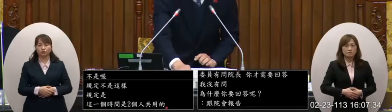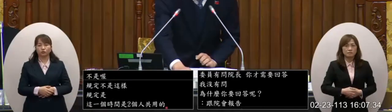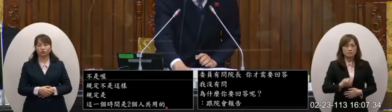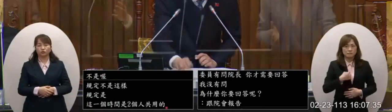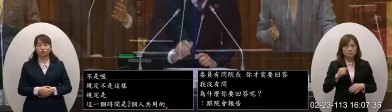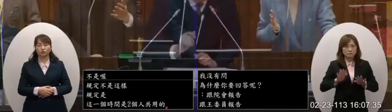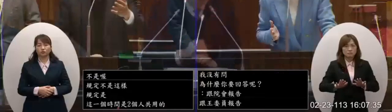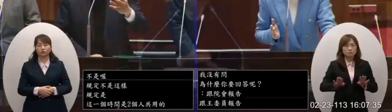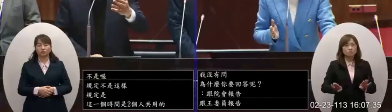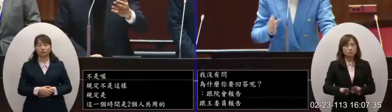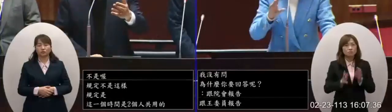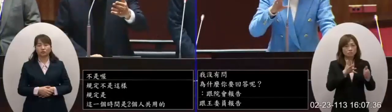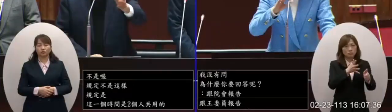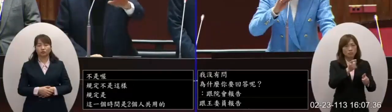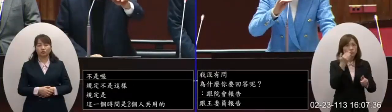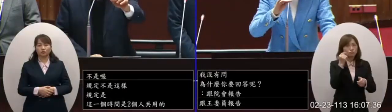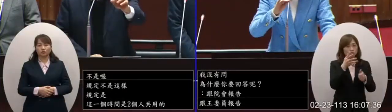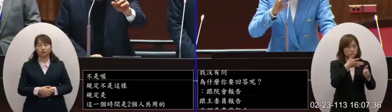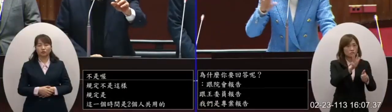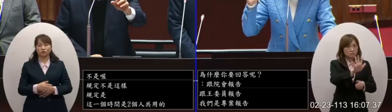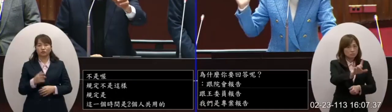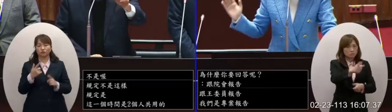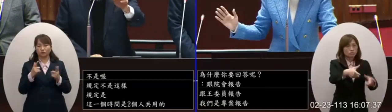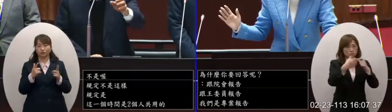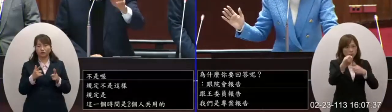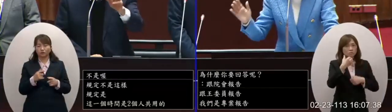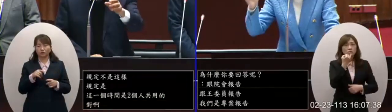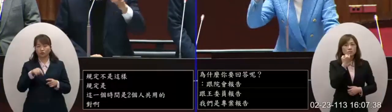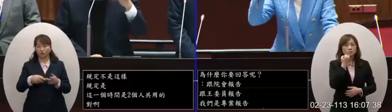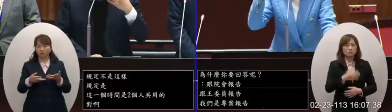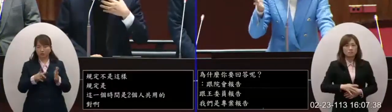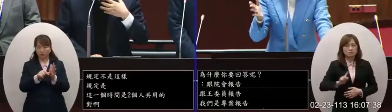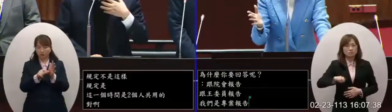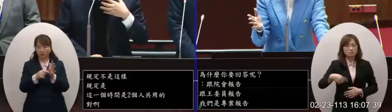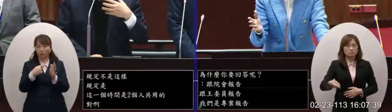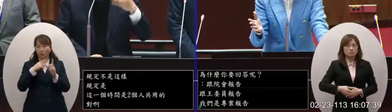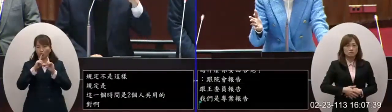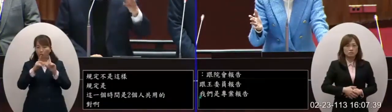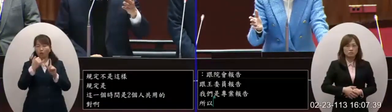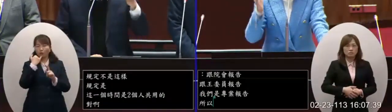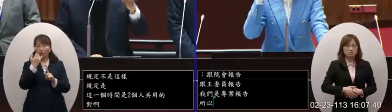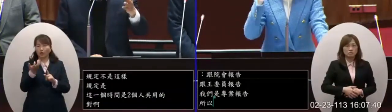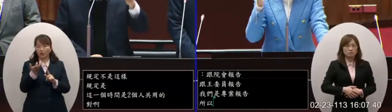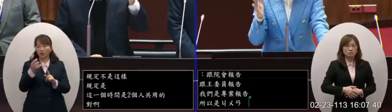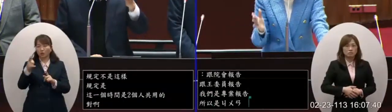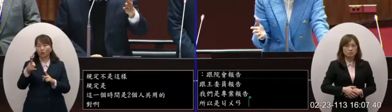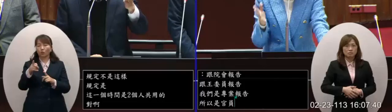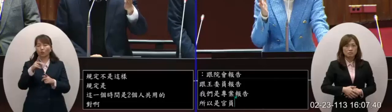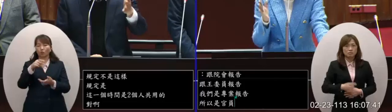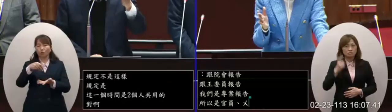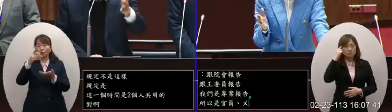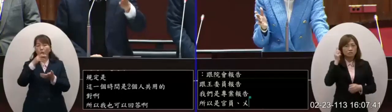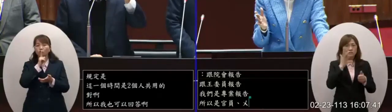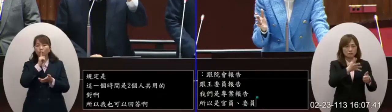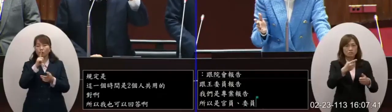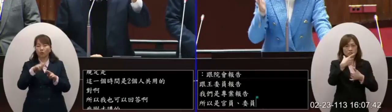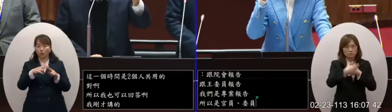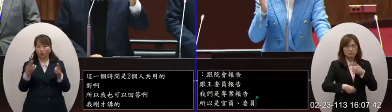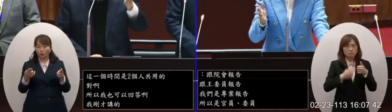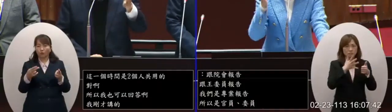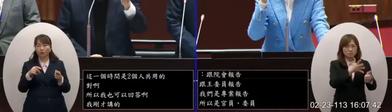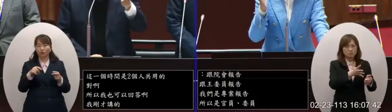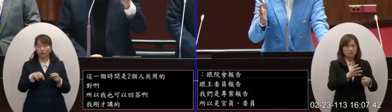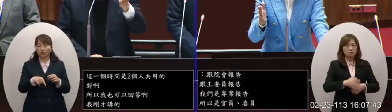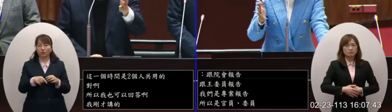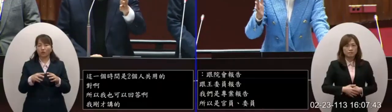还有问题要问你啊！我问你的时候你可以回答， 没有， 不 是， 来， 这个时间是我可以回答。 本席问你， 刚才你讲的开放。